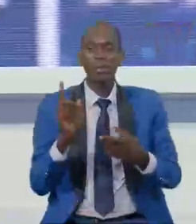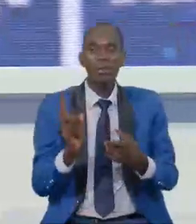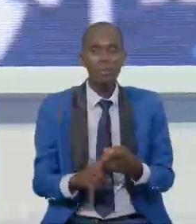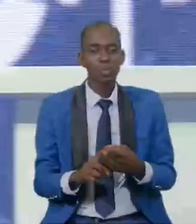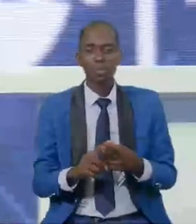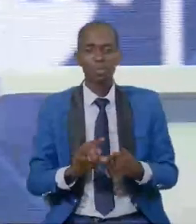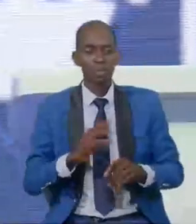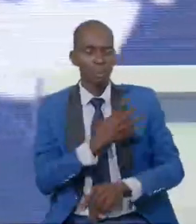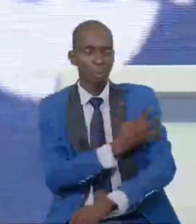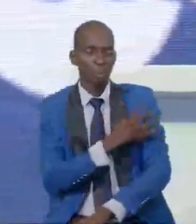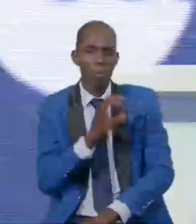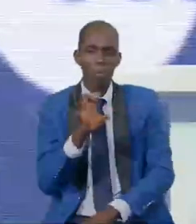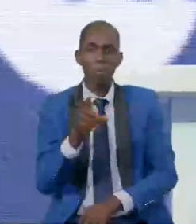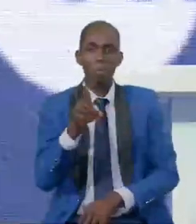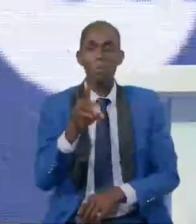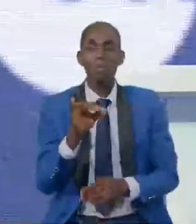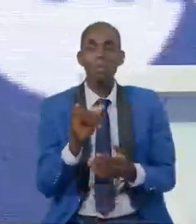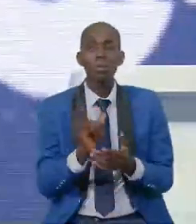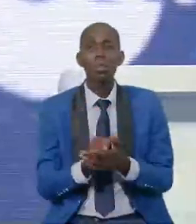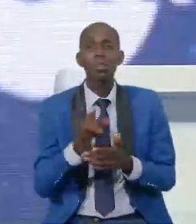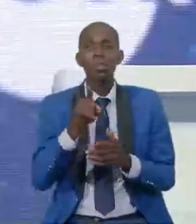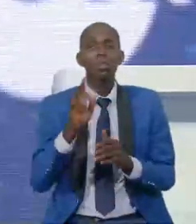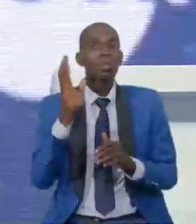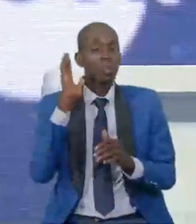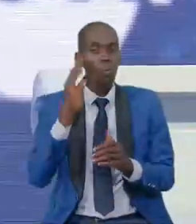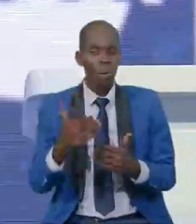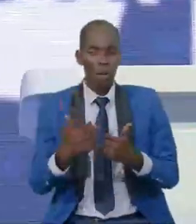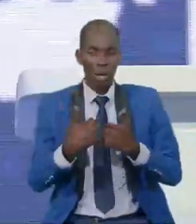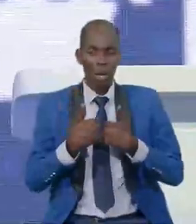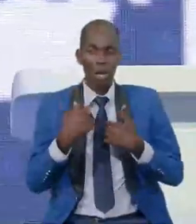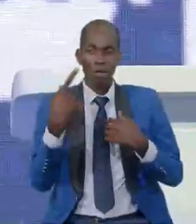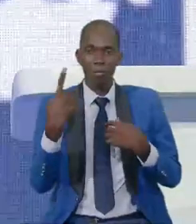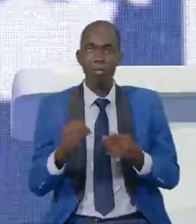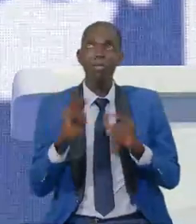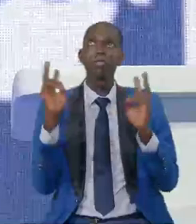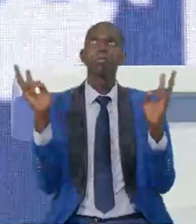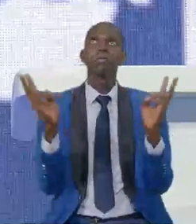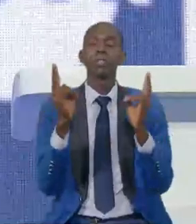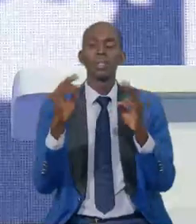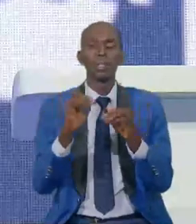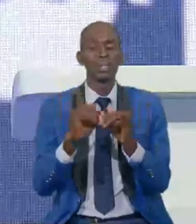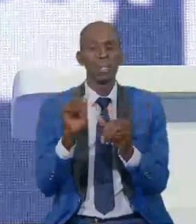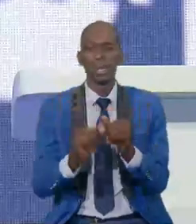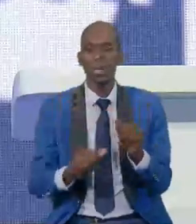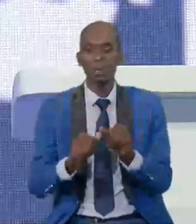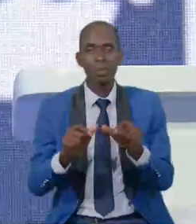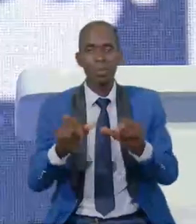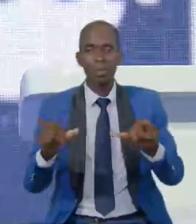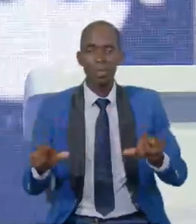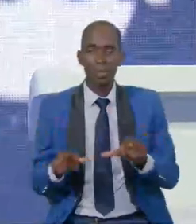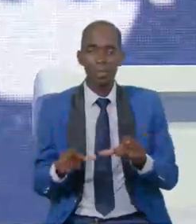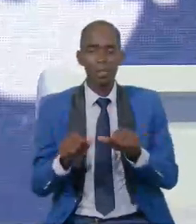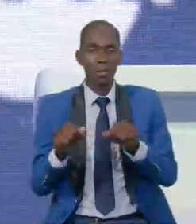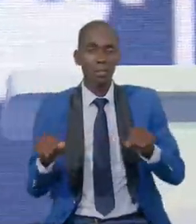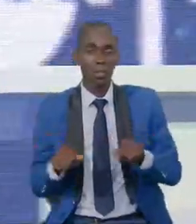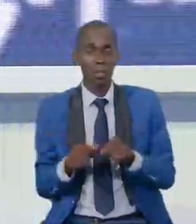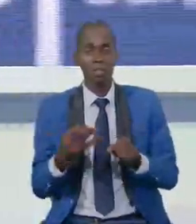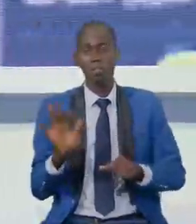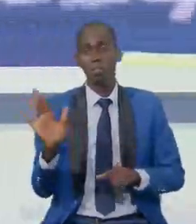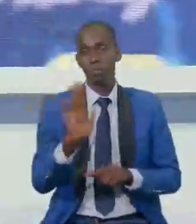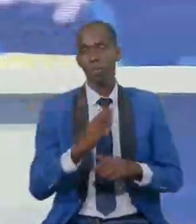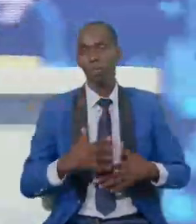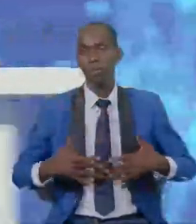empower you so that you will have the victory in every area of your life. Puissant pour